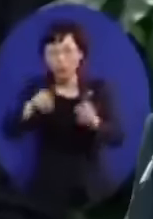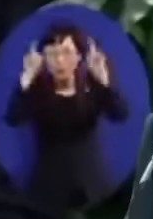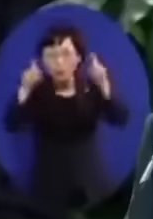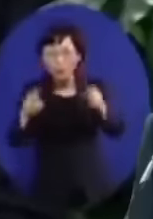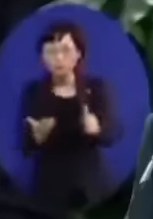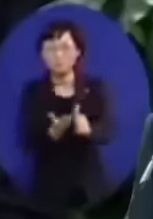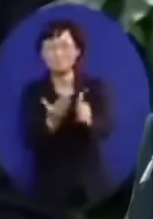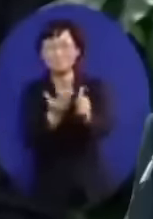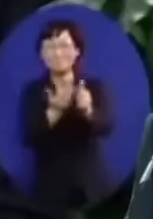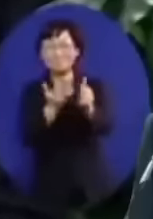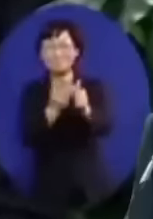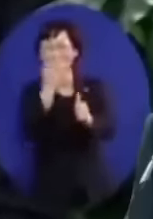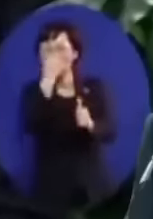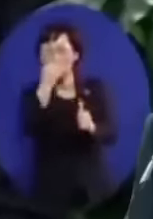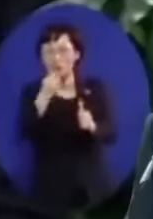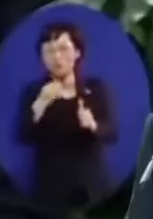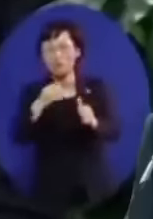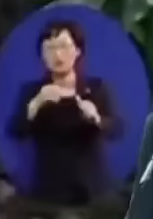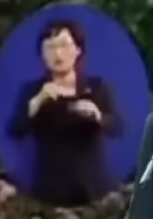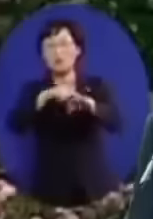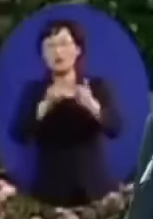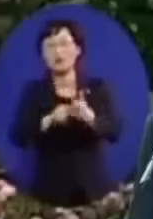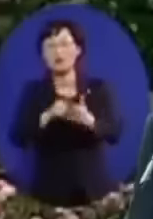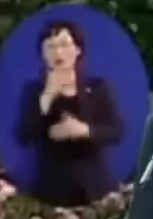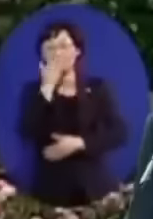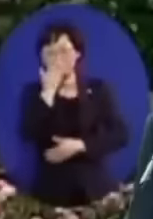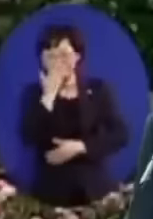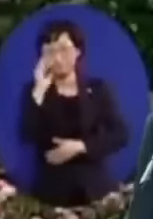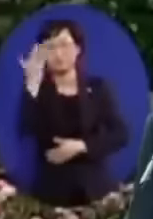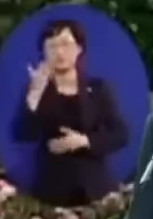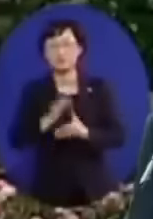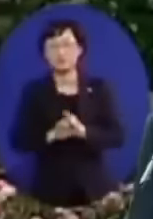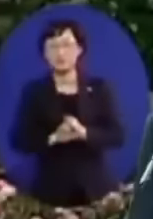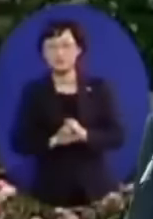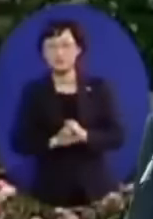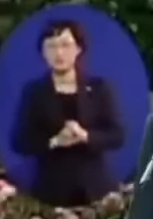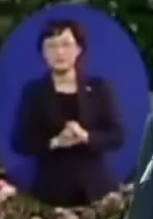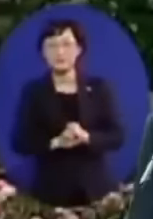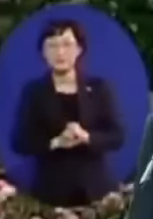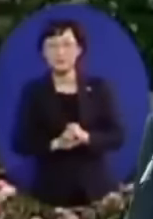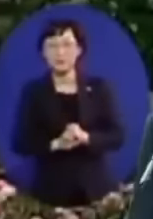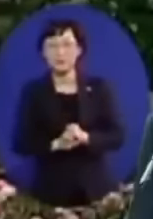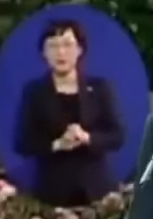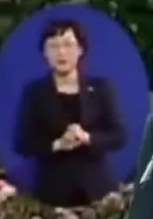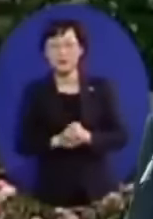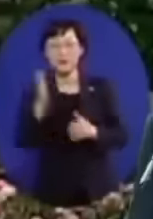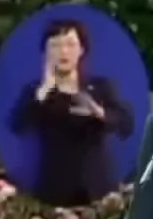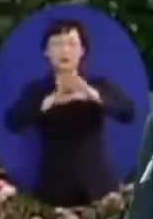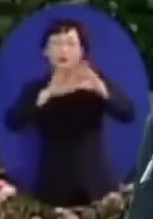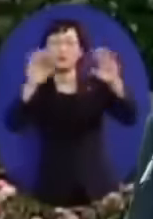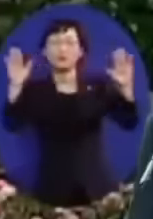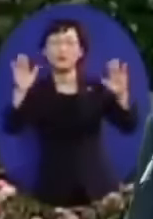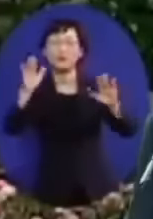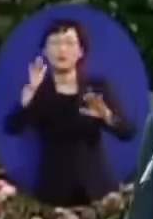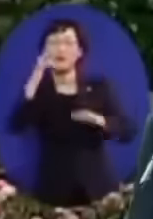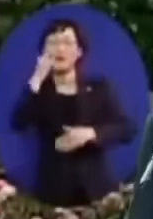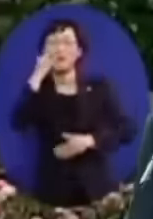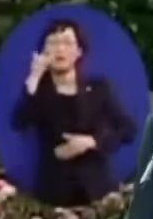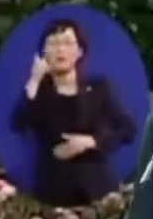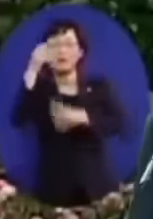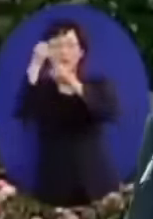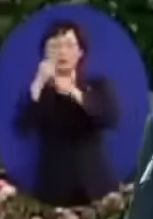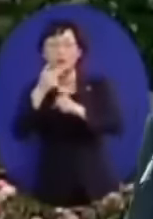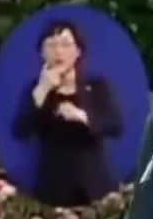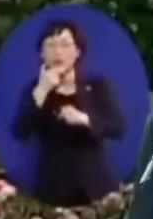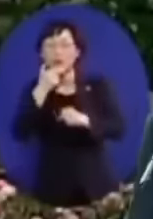그 교만이 다 깨졌습니다. 전부 여지없어 손들고 옵니다. 교만이